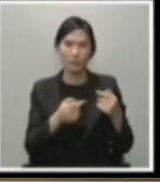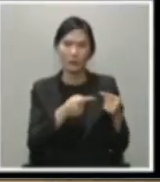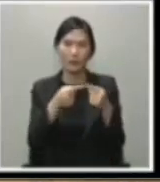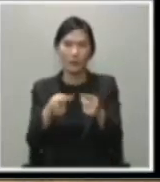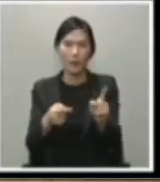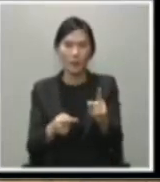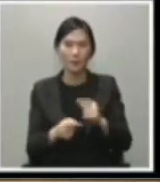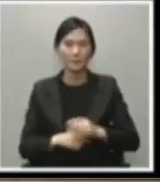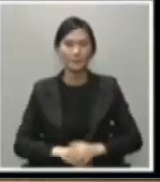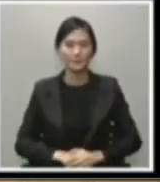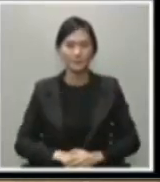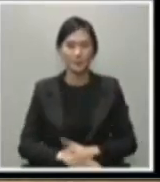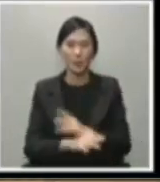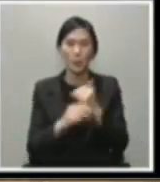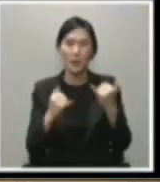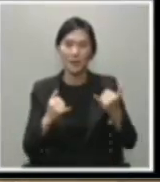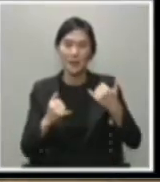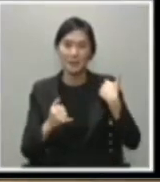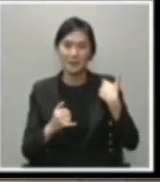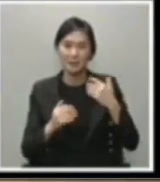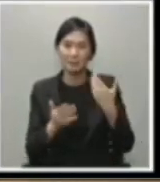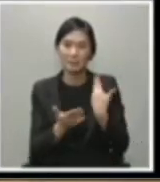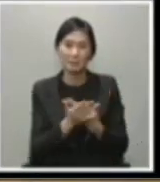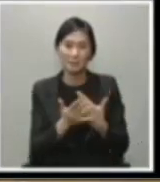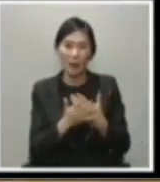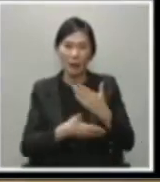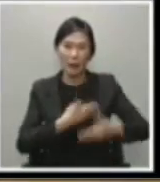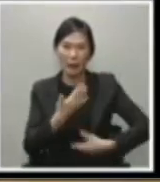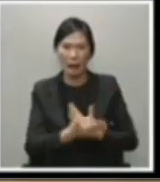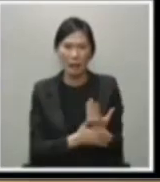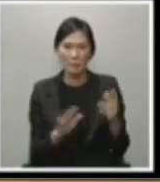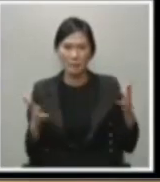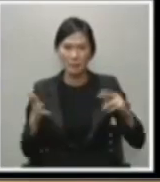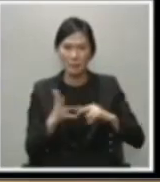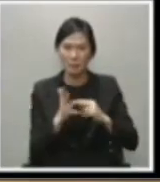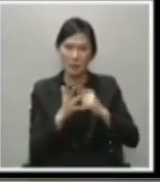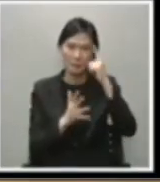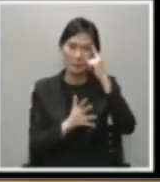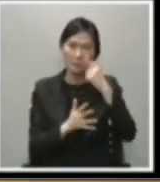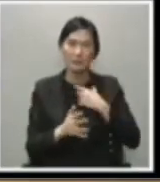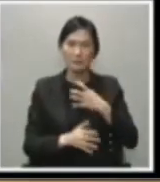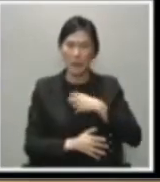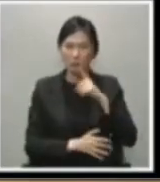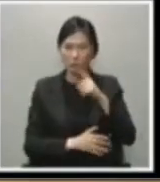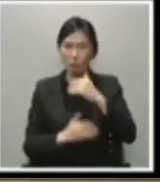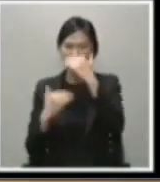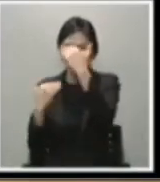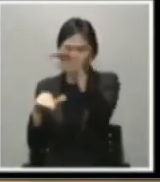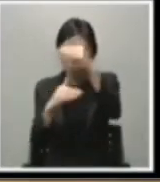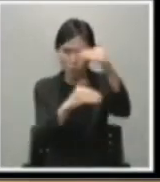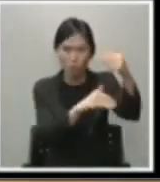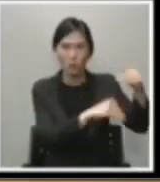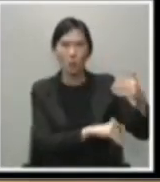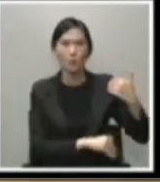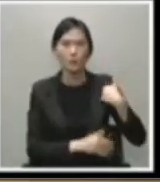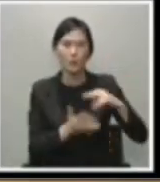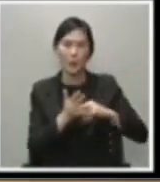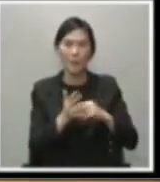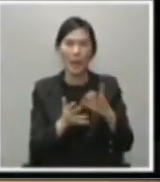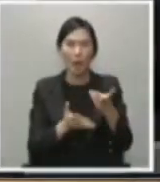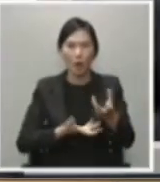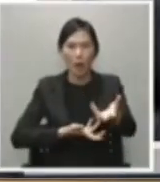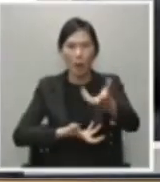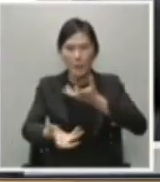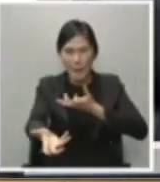ครับวันนี้มันก็ไม่มีราคาผมอยากให้มันมีราคาครับท่านต้องเร่งส่งออกท่านต้องเร่งเอาข้าวไปแลกรถ